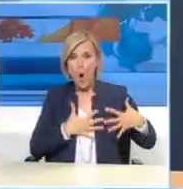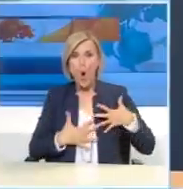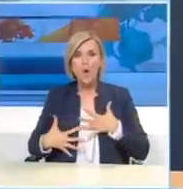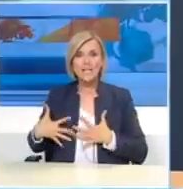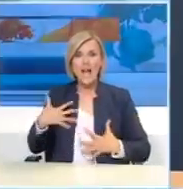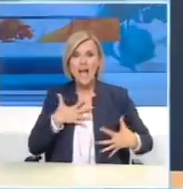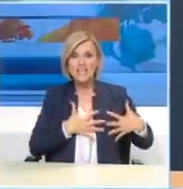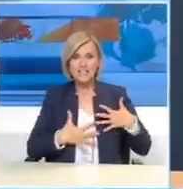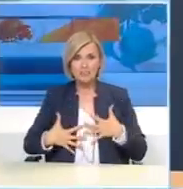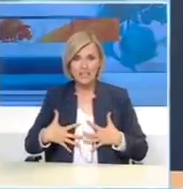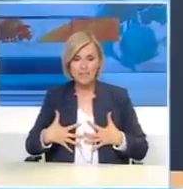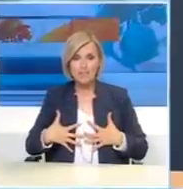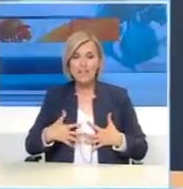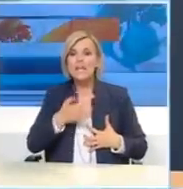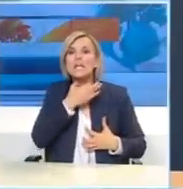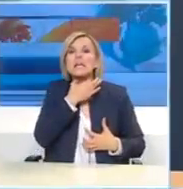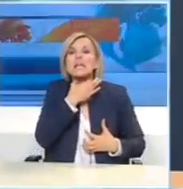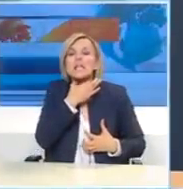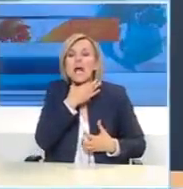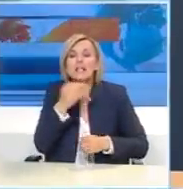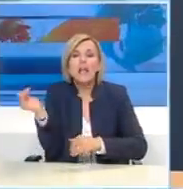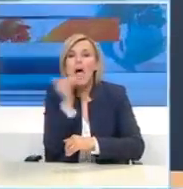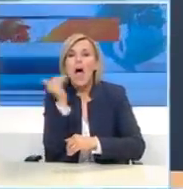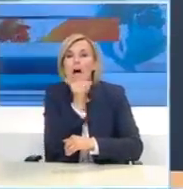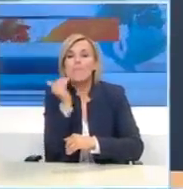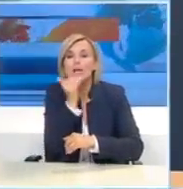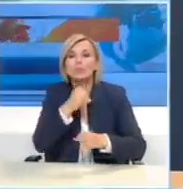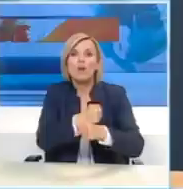σαν επίγουσα θεραπεία, ελλείψη άλλων δεδομένων,